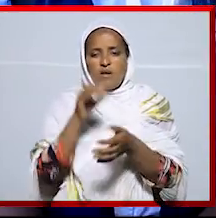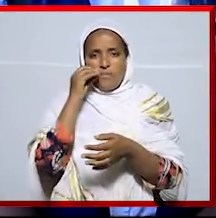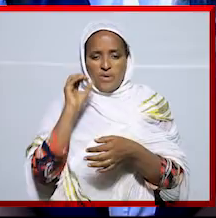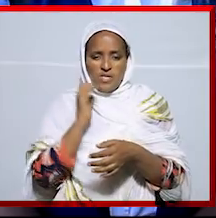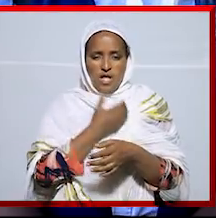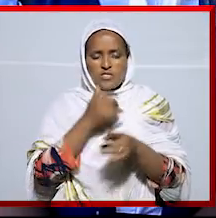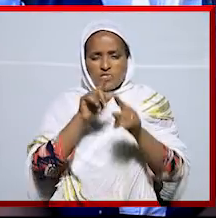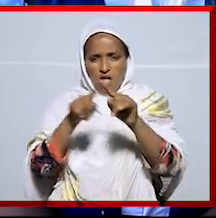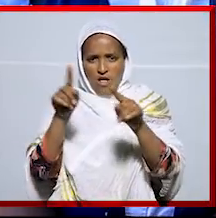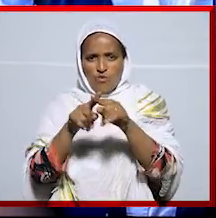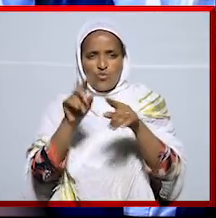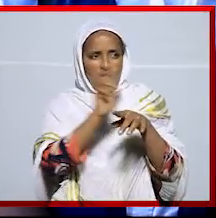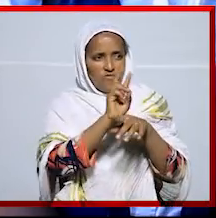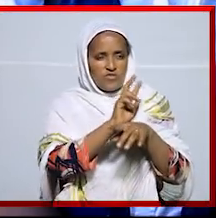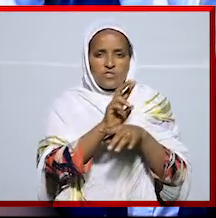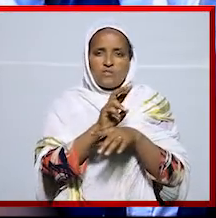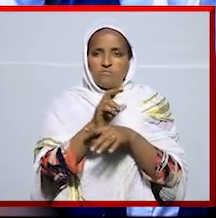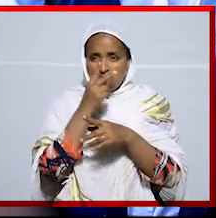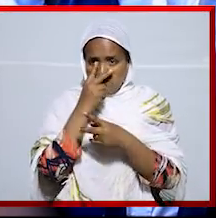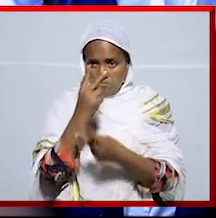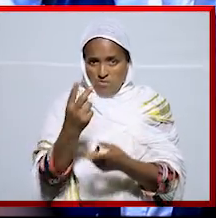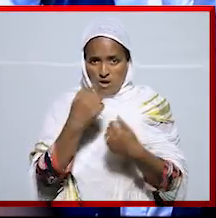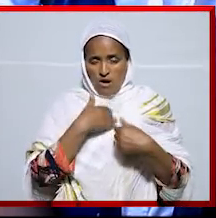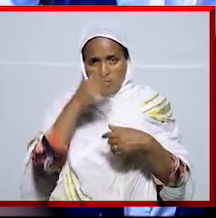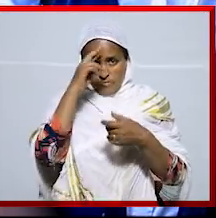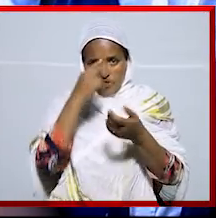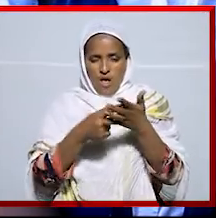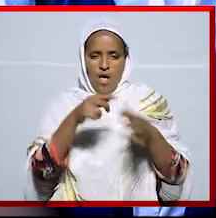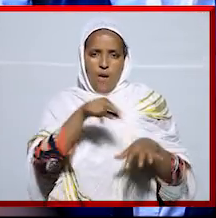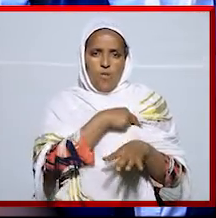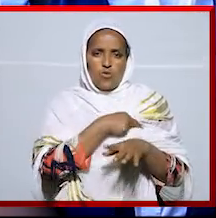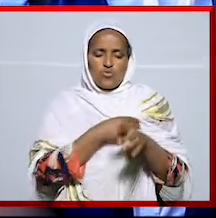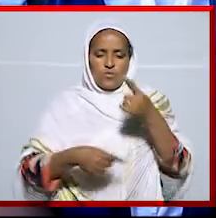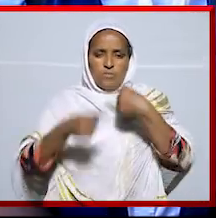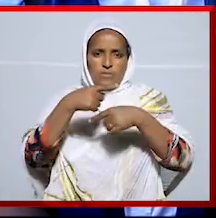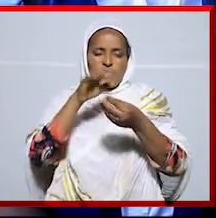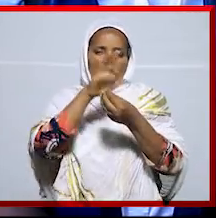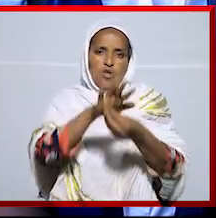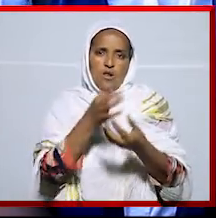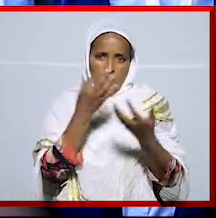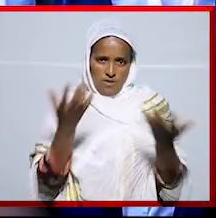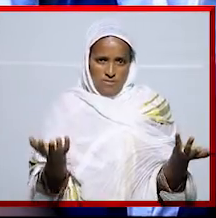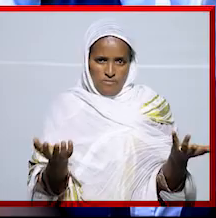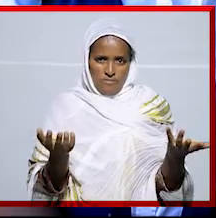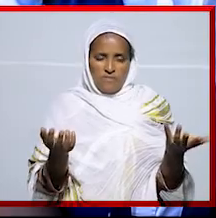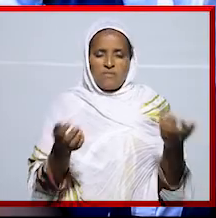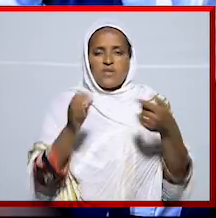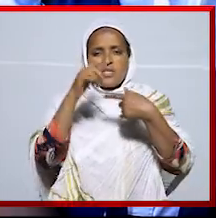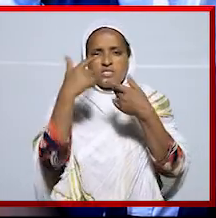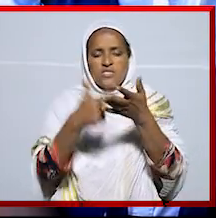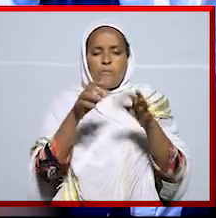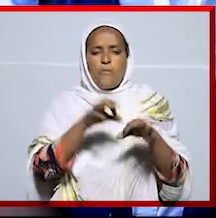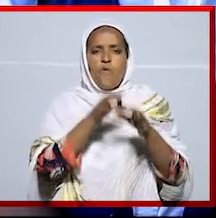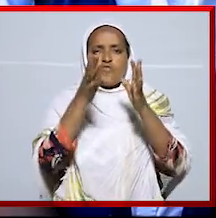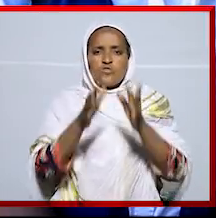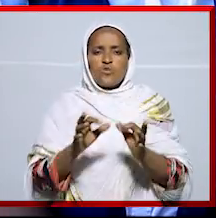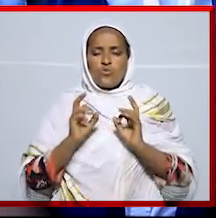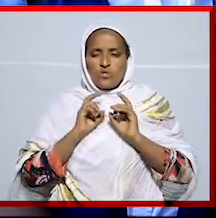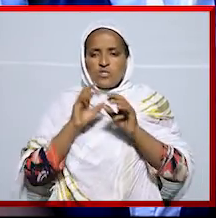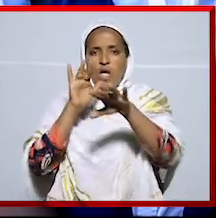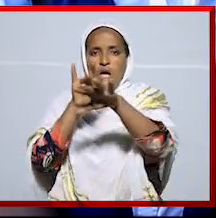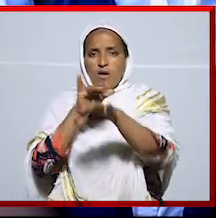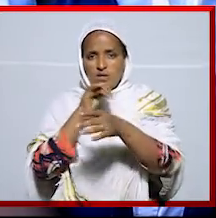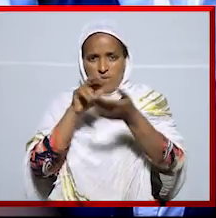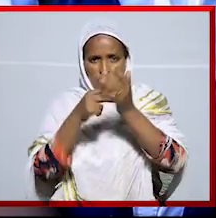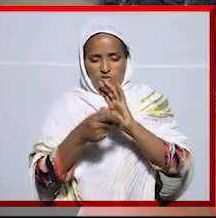ለምሳሌ ቤታችን የተለያዩ ቴሌቪዥኖች ምናምን ስለተመለከተ ሃይማኖታችን ላይ የሚያመጣብን ጫና የለም ለዛ ስለሆነ